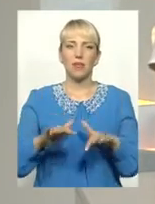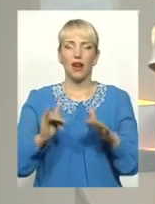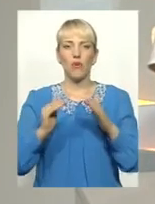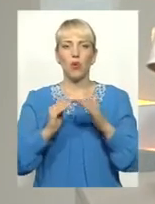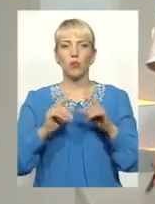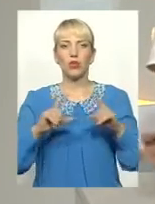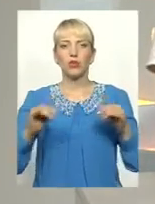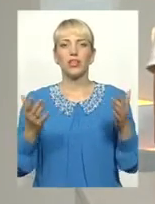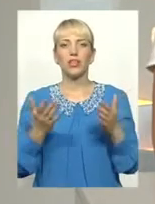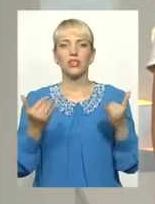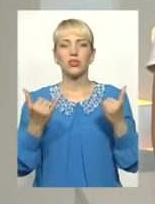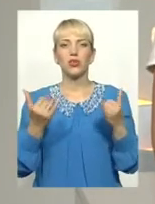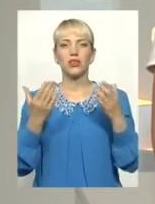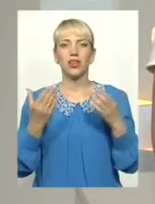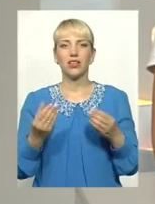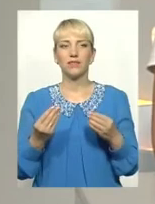сьогодення.